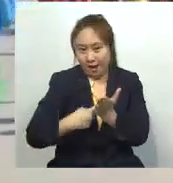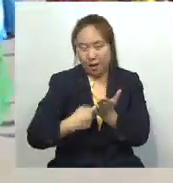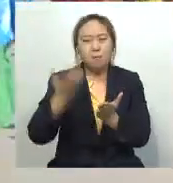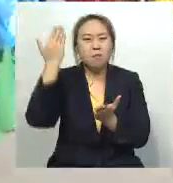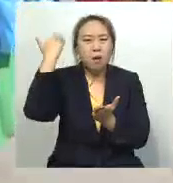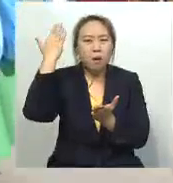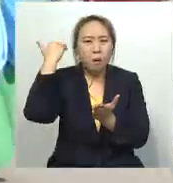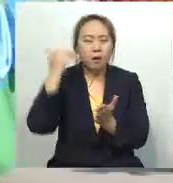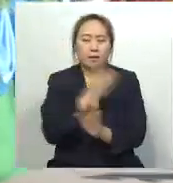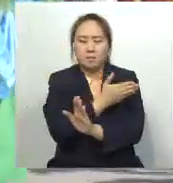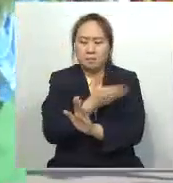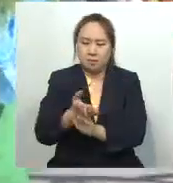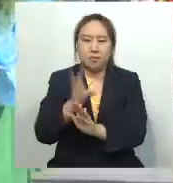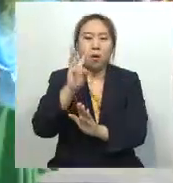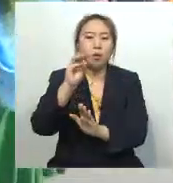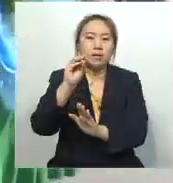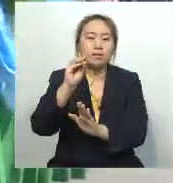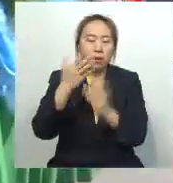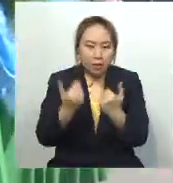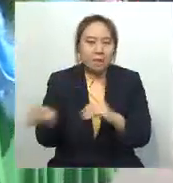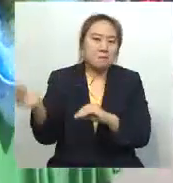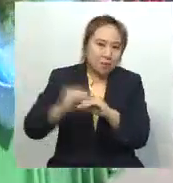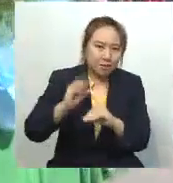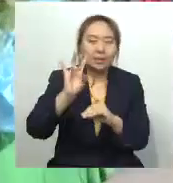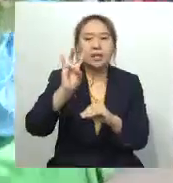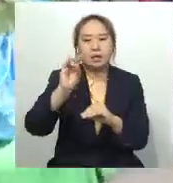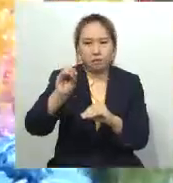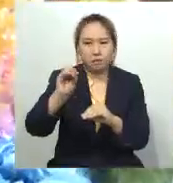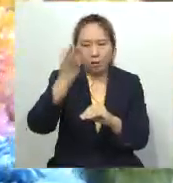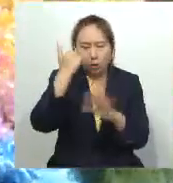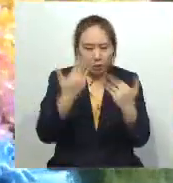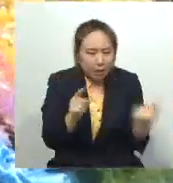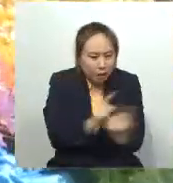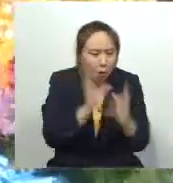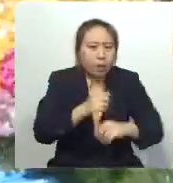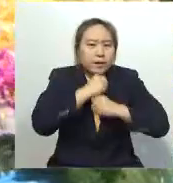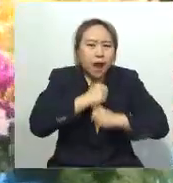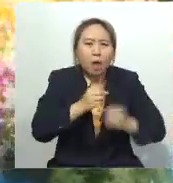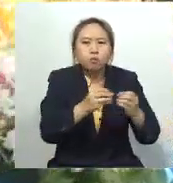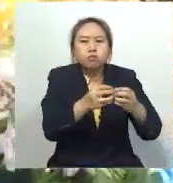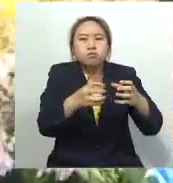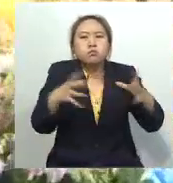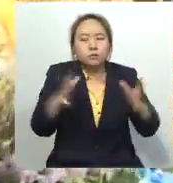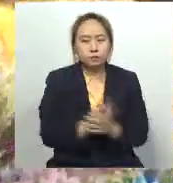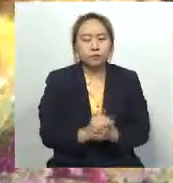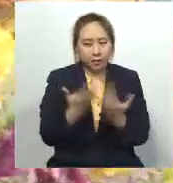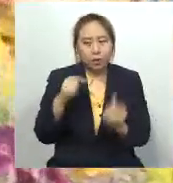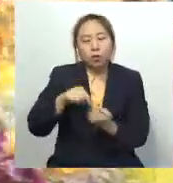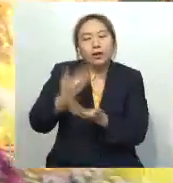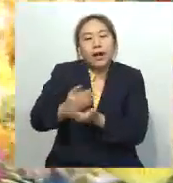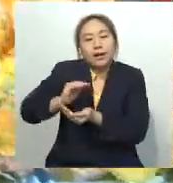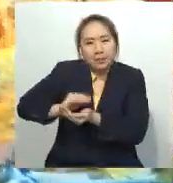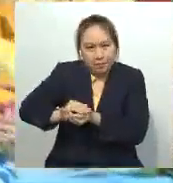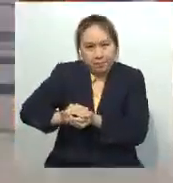ากเดิมนะครับถึง60ปีให้เป็น70ปีนะครับเพื่อให้เข้ากับสังคมผู้สูงอายุแล้วก็ยังมีเรื่องของการออมนะครับการออม